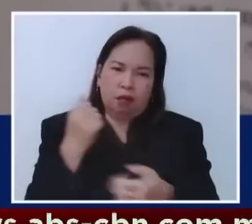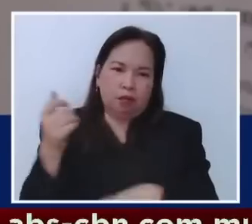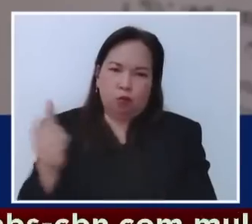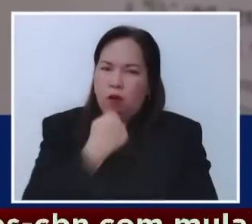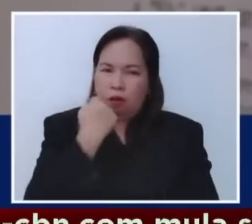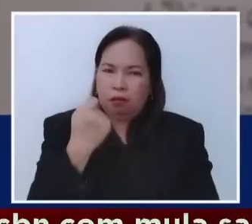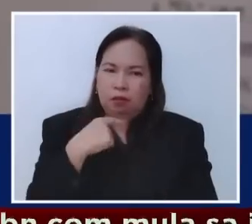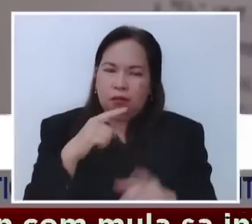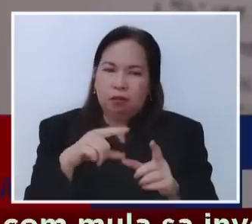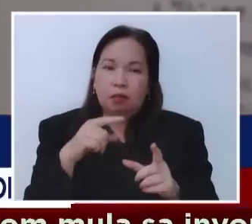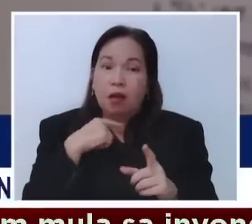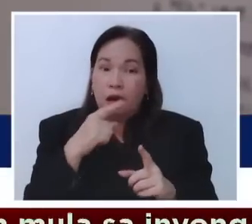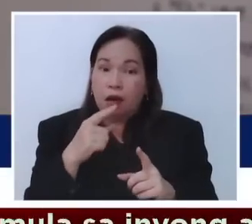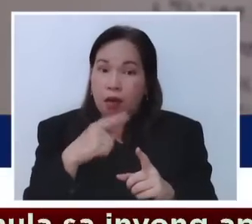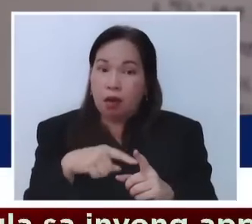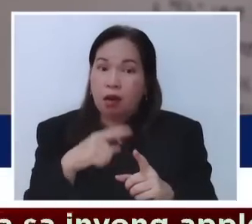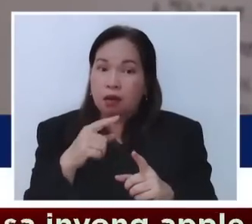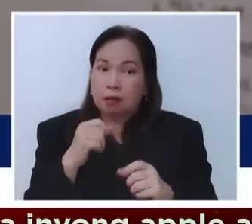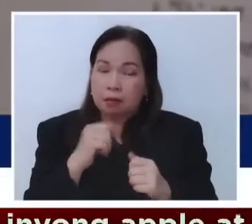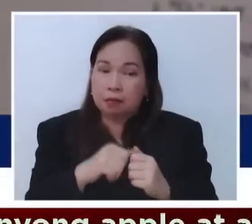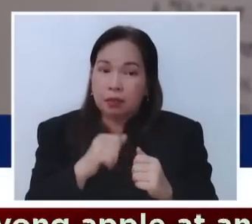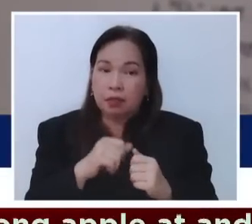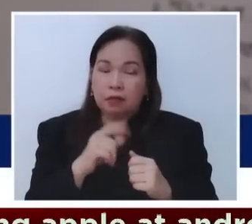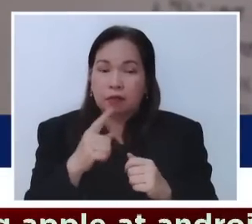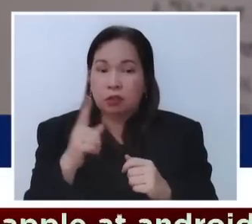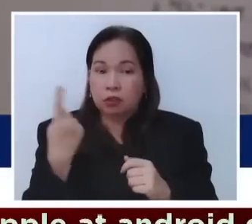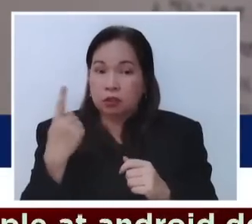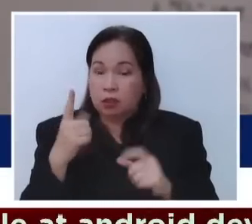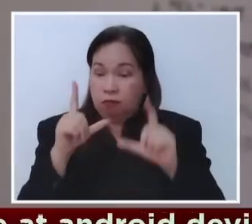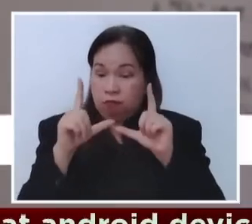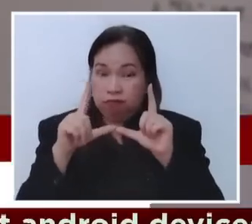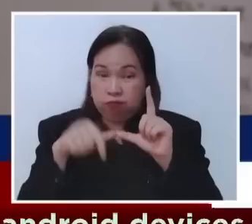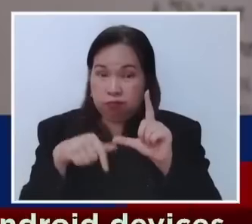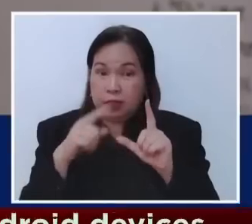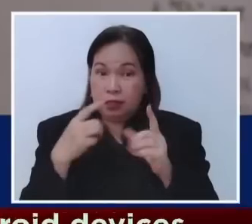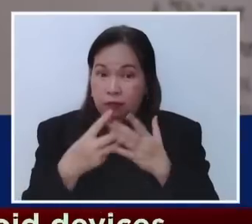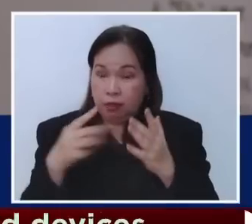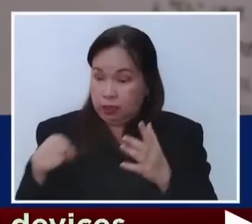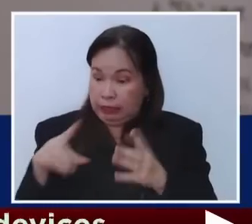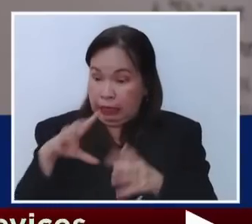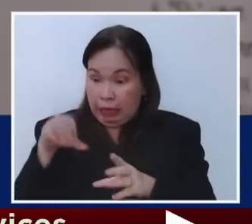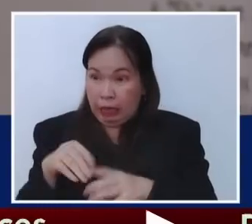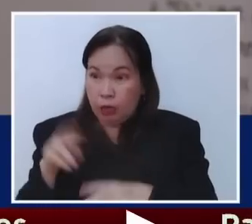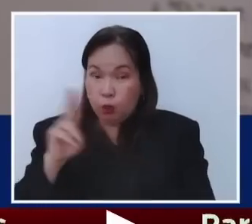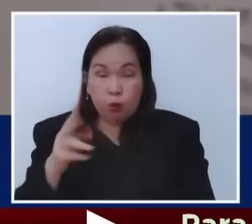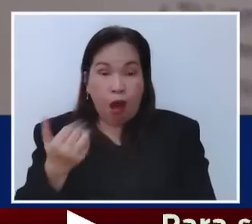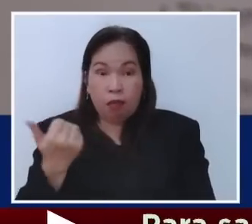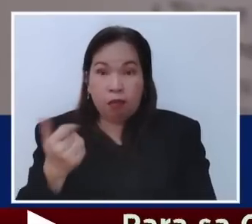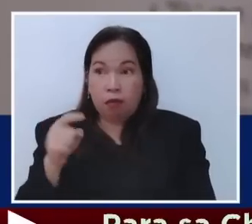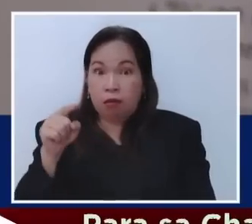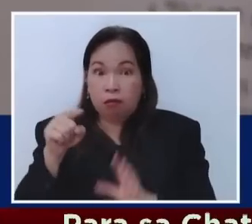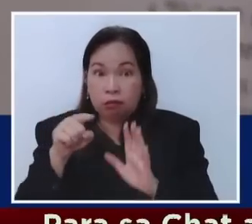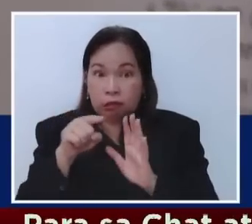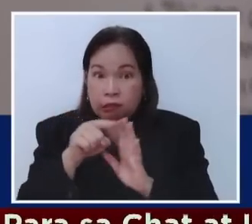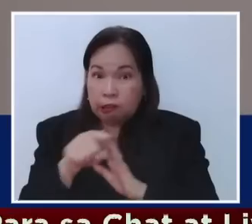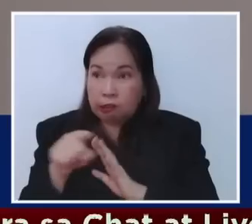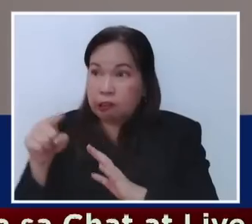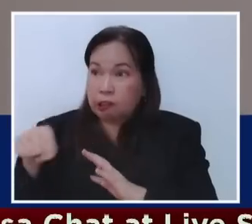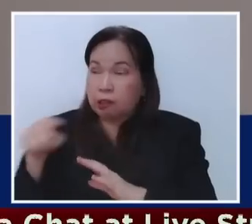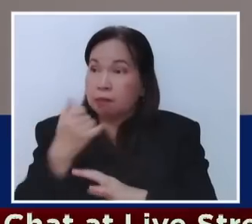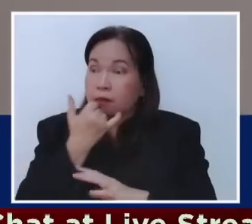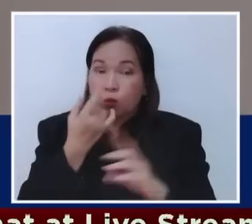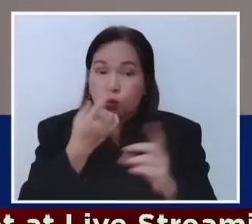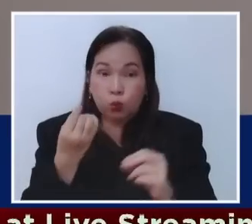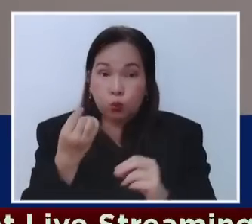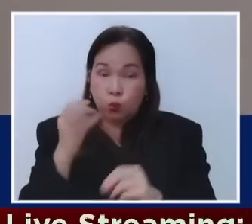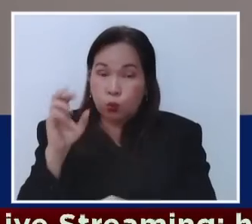for revocation of license, unang-una, when yung firearm is na-involved or ginamit during the commission of an offense, using